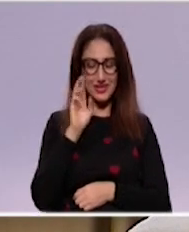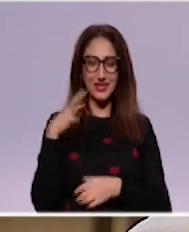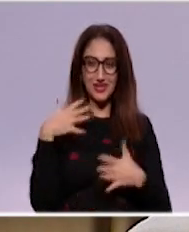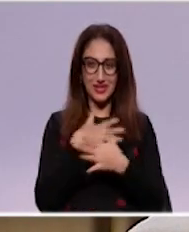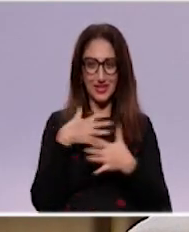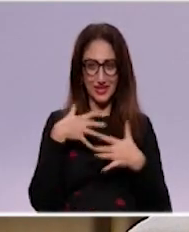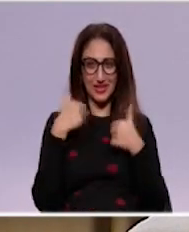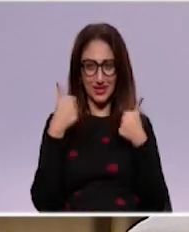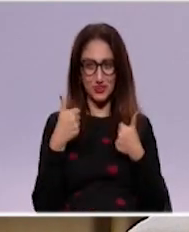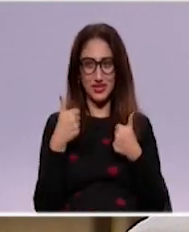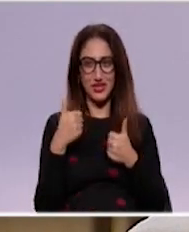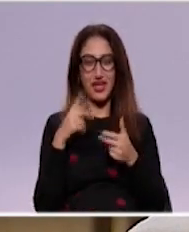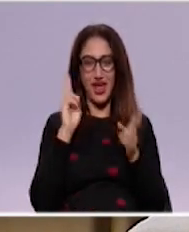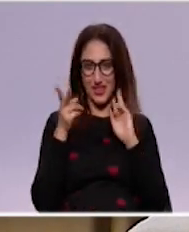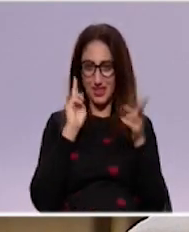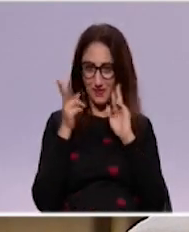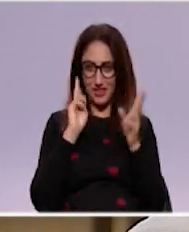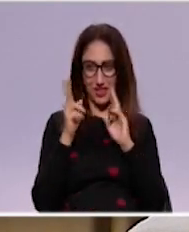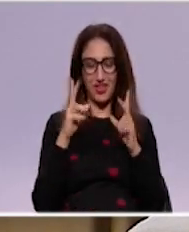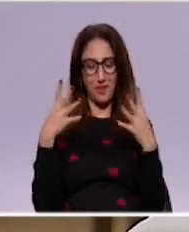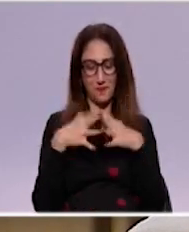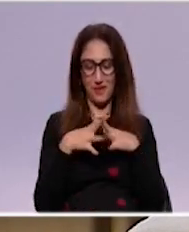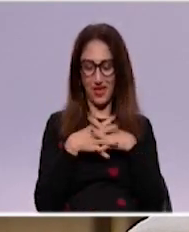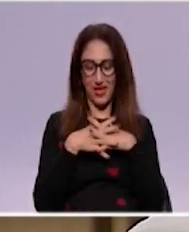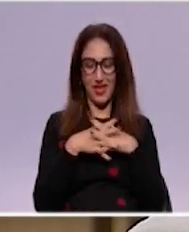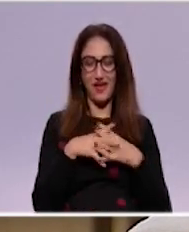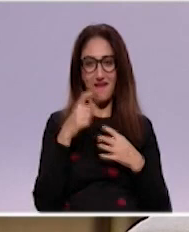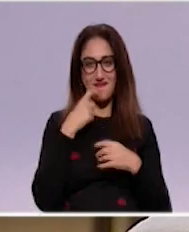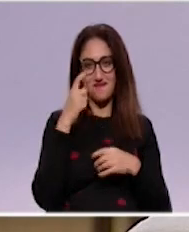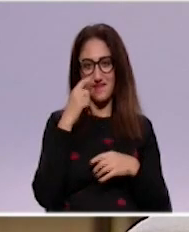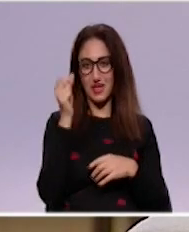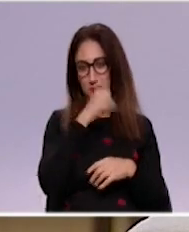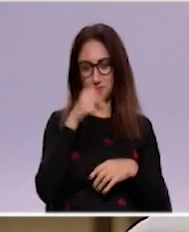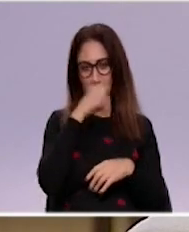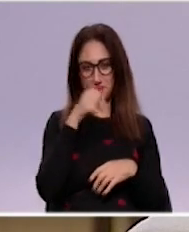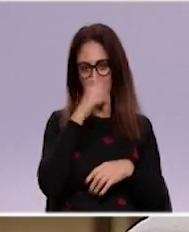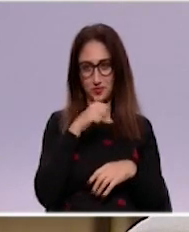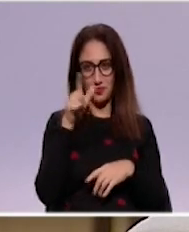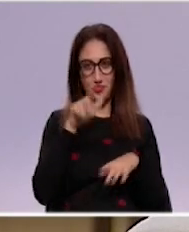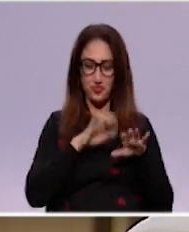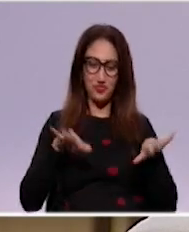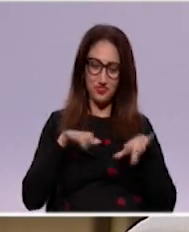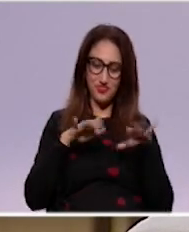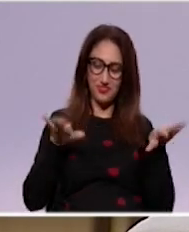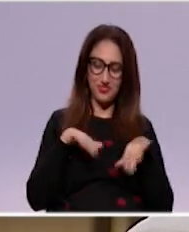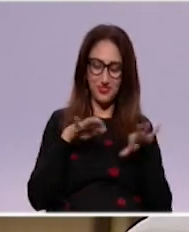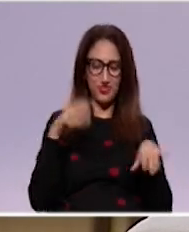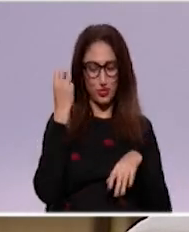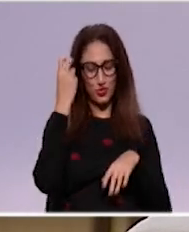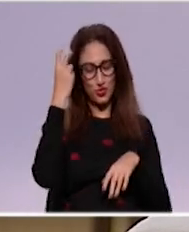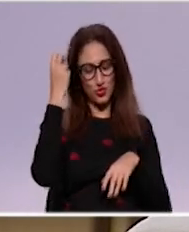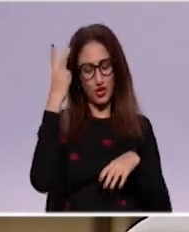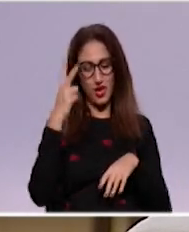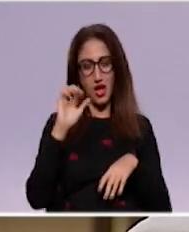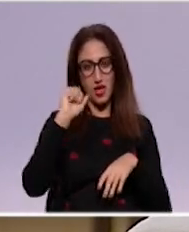علينا جميعا. حبينا نحتفل مع حضراتكم بحلقة فنية خاصة مع ضيف وصفه الشاعر الكبير الأستاذ